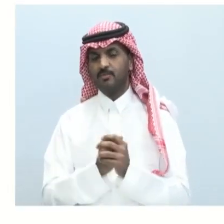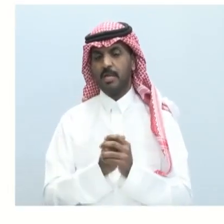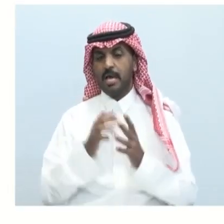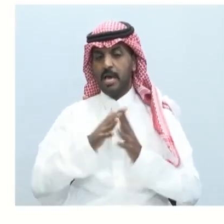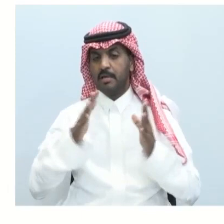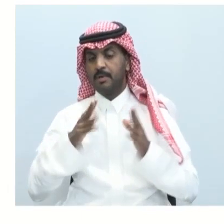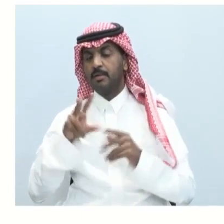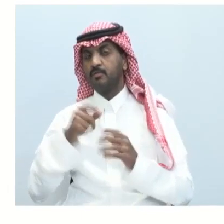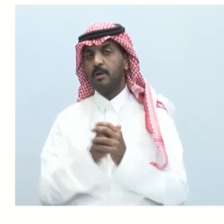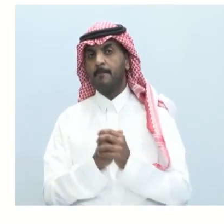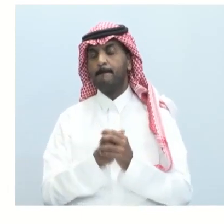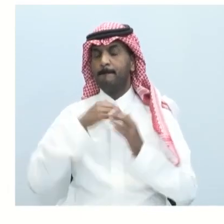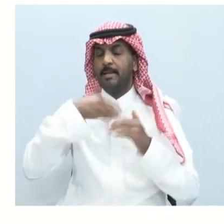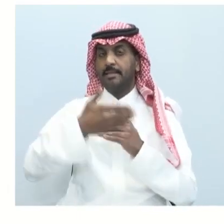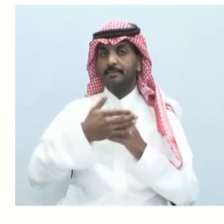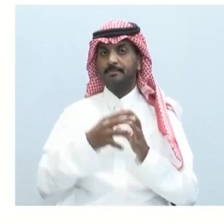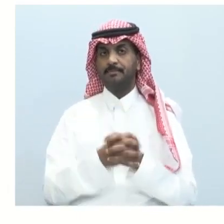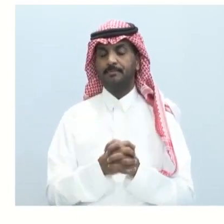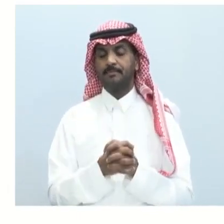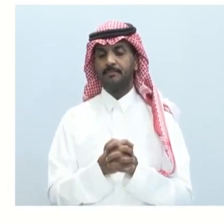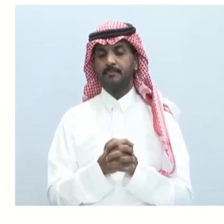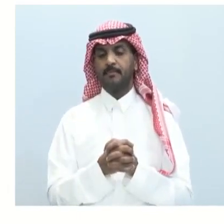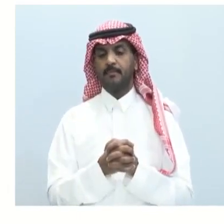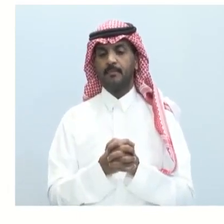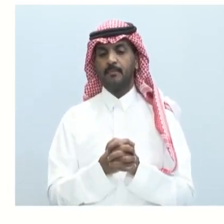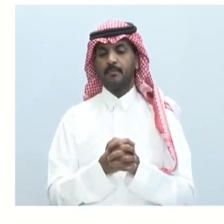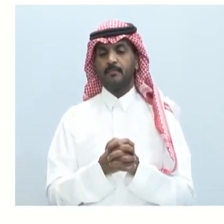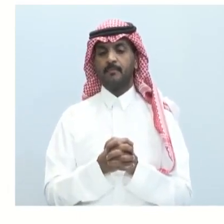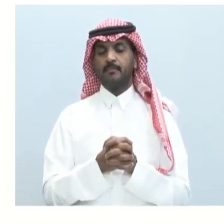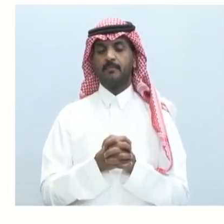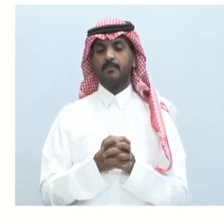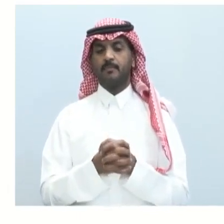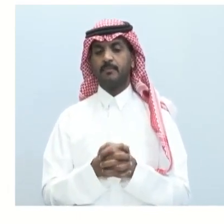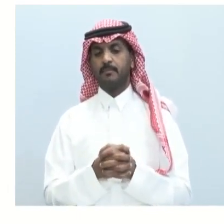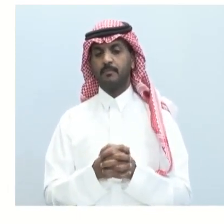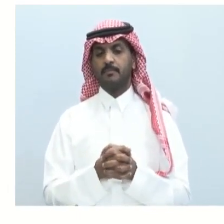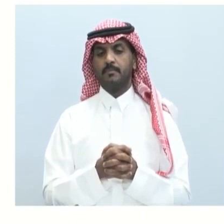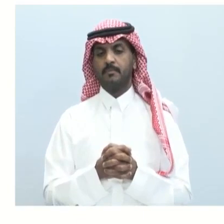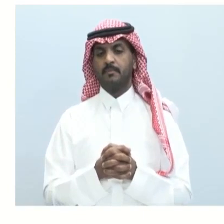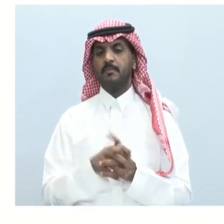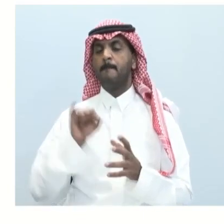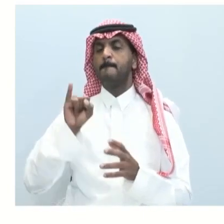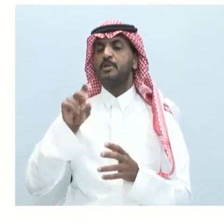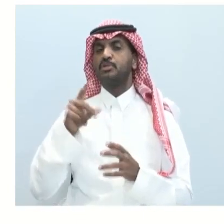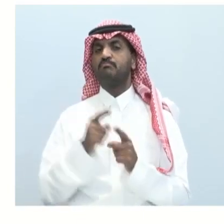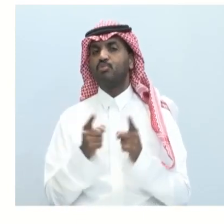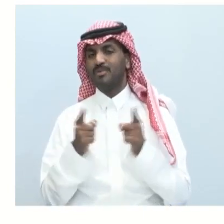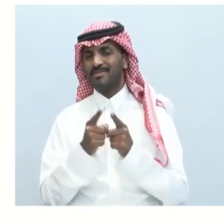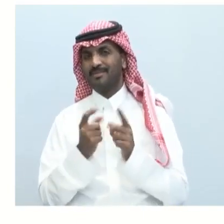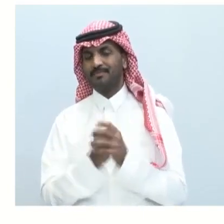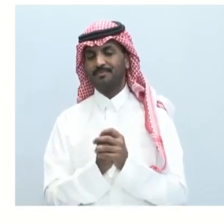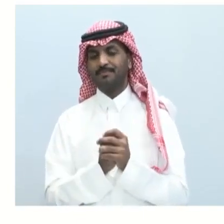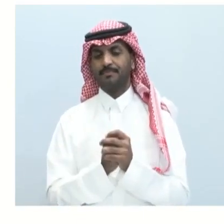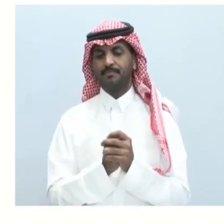هي الرتبه ثم اتى بعدها ماذا او اتت بعدها المرتبه التصنيفيه الفصيله اذا مشطر في جن هو كمصطلح فقط